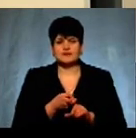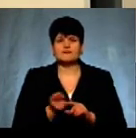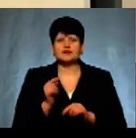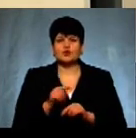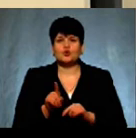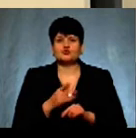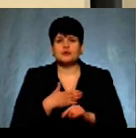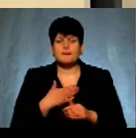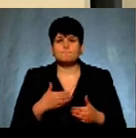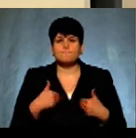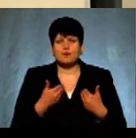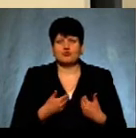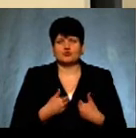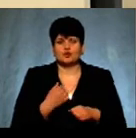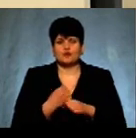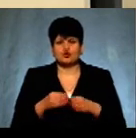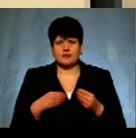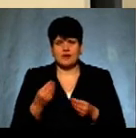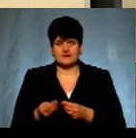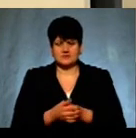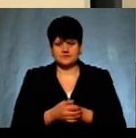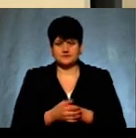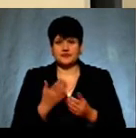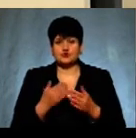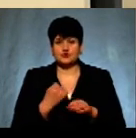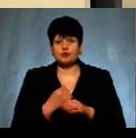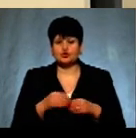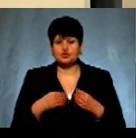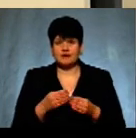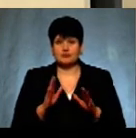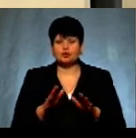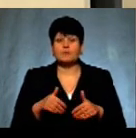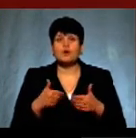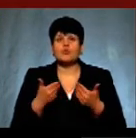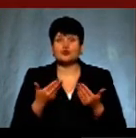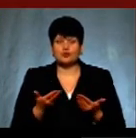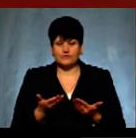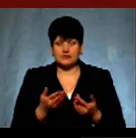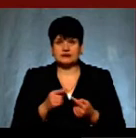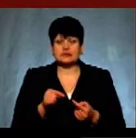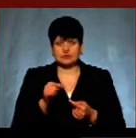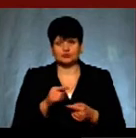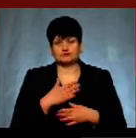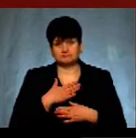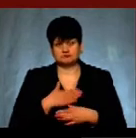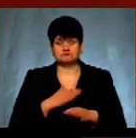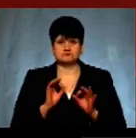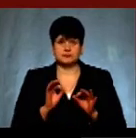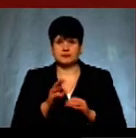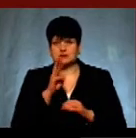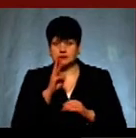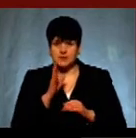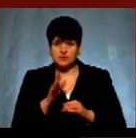що нам пропонують роботодавці. І якщо роботодавець буде пропонувати таку приємлюму заробітну плату,